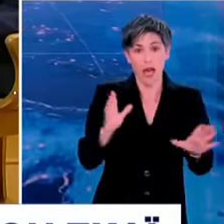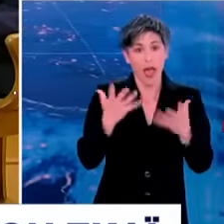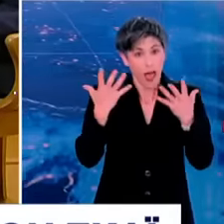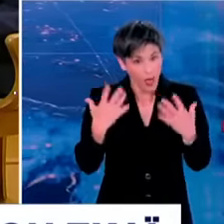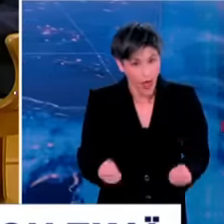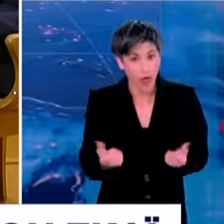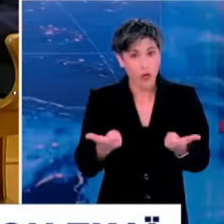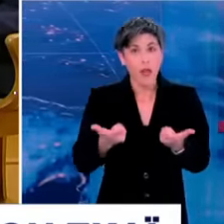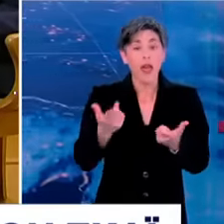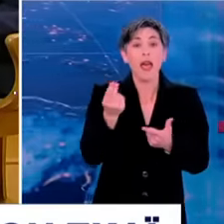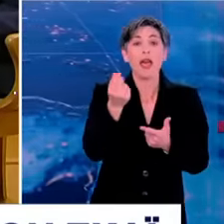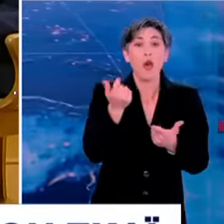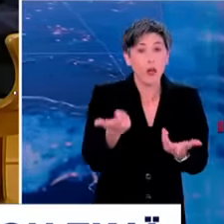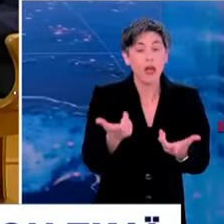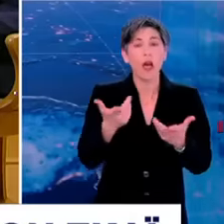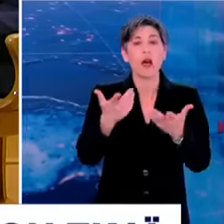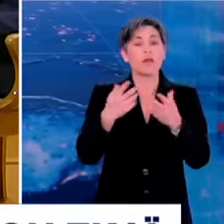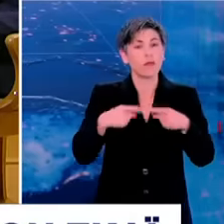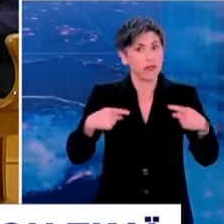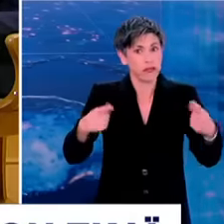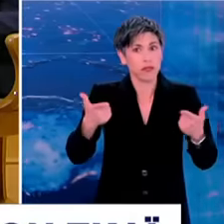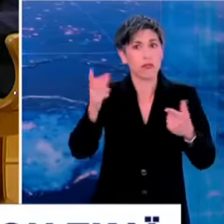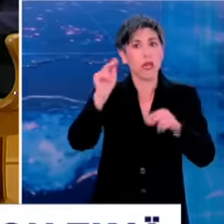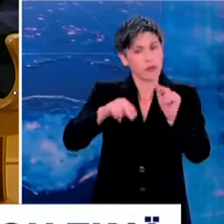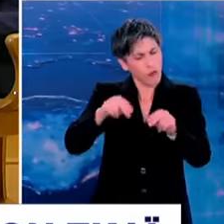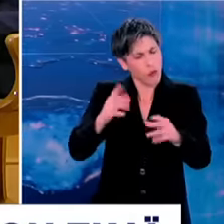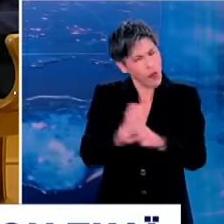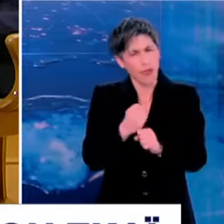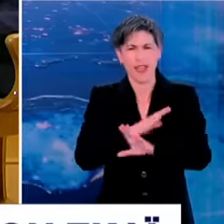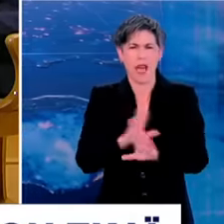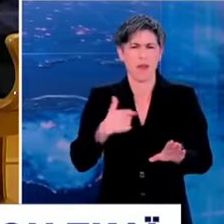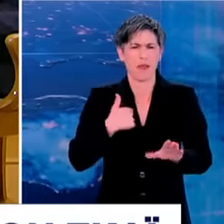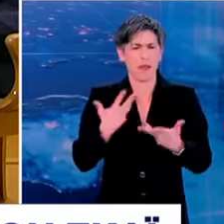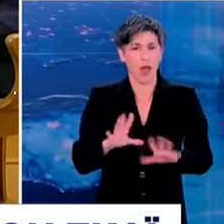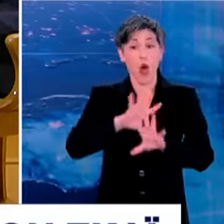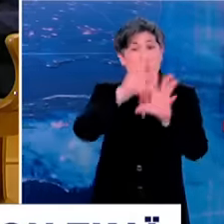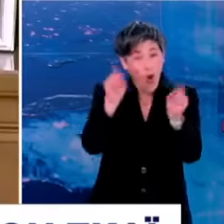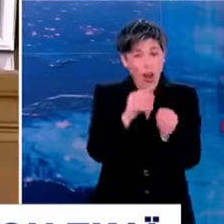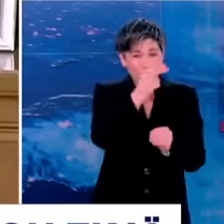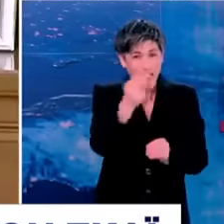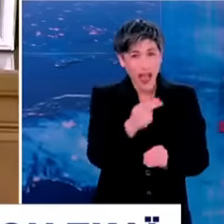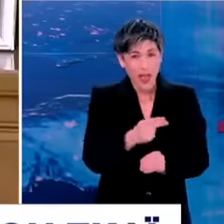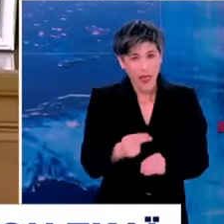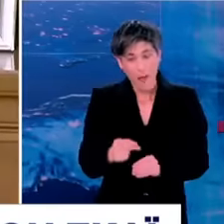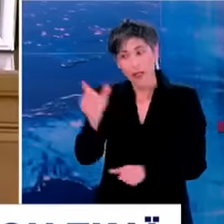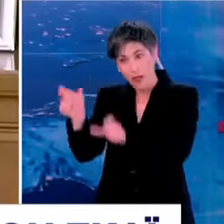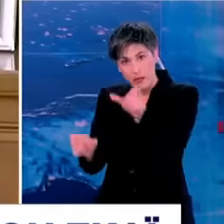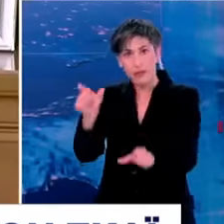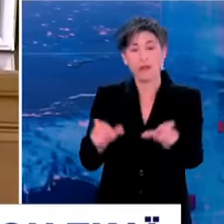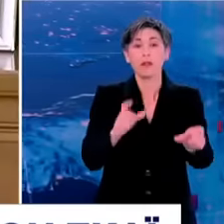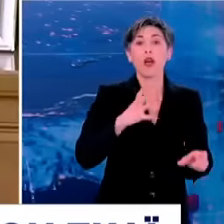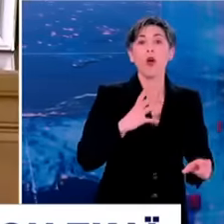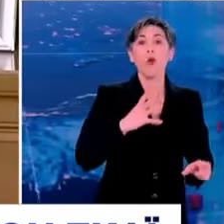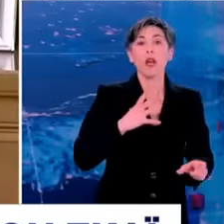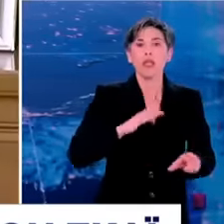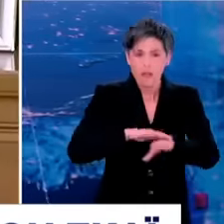πρώτα αποτελέσματα με μια ψηφοφορία στο Ευρωπαϊκό Κοινοβούλιο. Όλα αυτά είναι ζητήματα τα οποία αφορούν τους πολίτες, την καθεμία και τον καθένα ξεχωριστά. Το τι γίνεται στην Ευρώπη